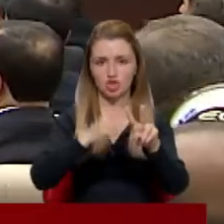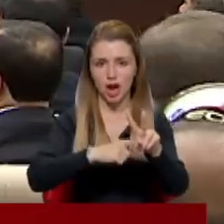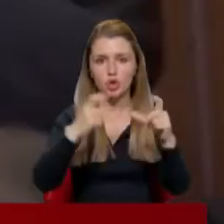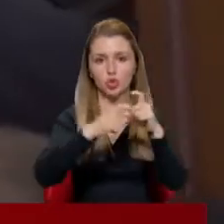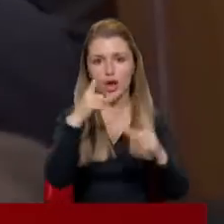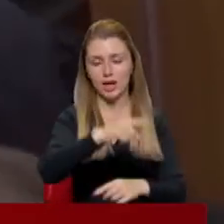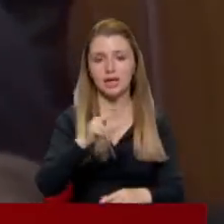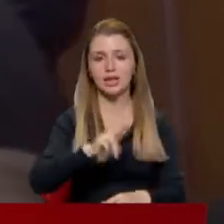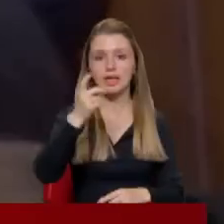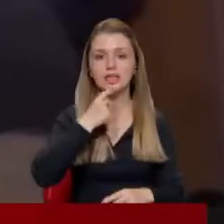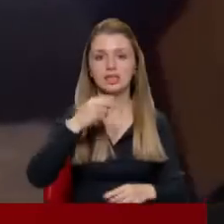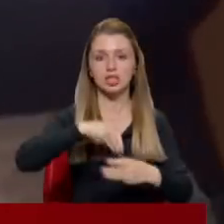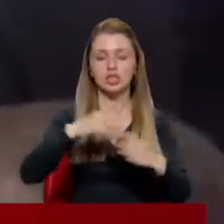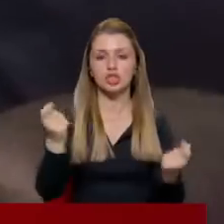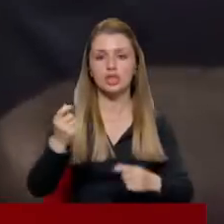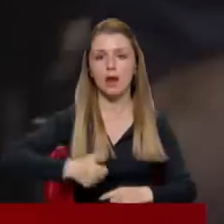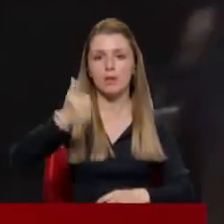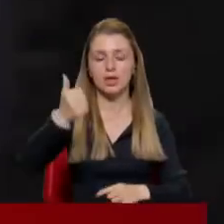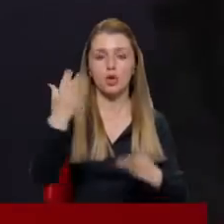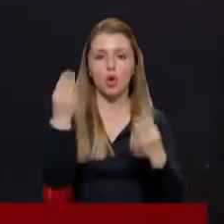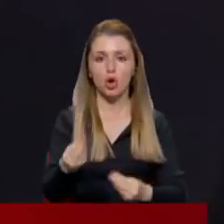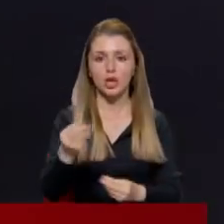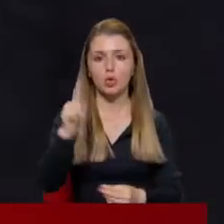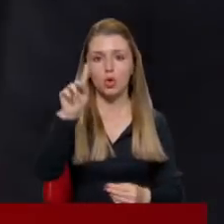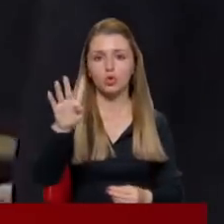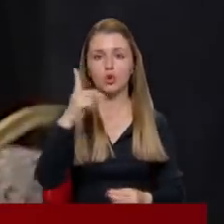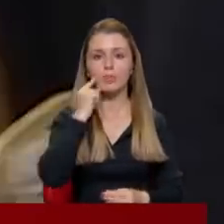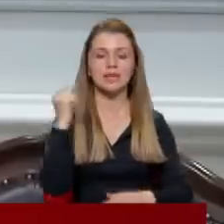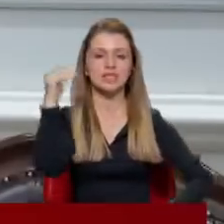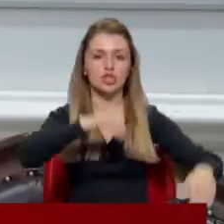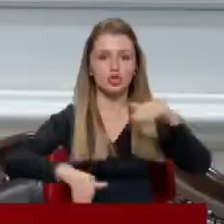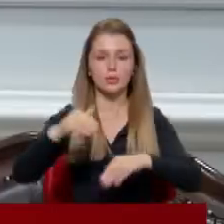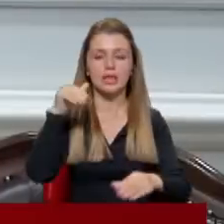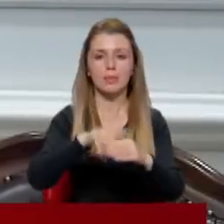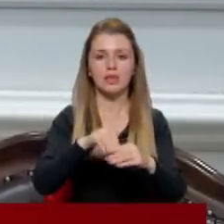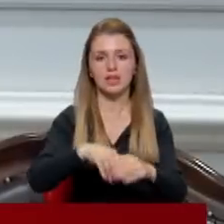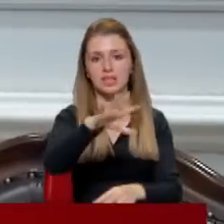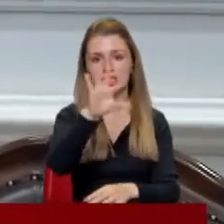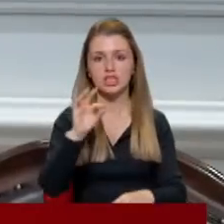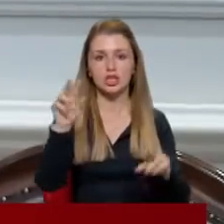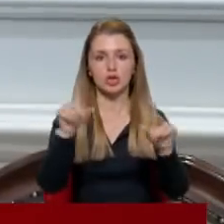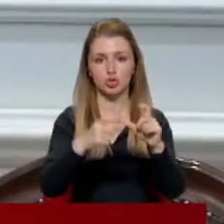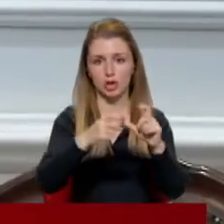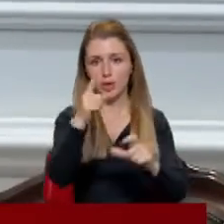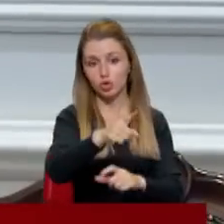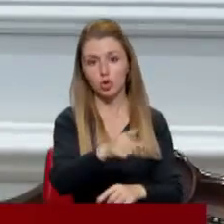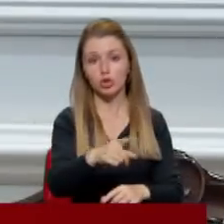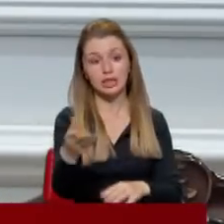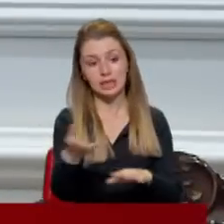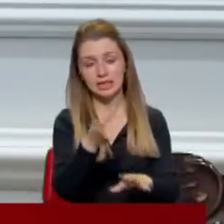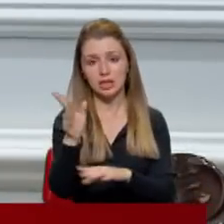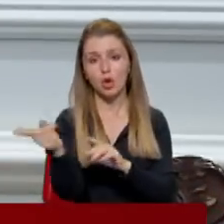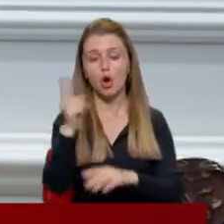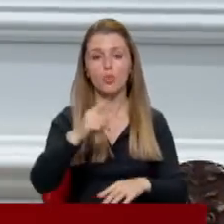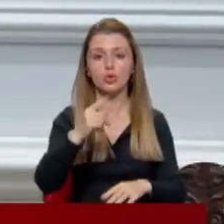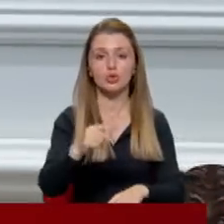Güler 7 yıldır İçişleri Bakanlığı görevini yürüten ve 14 Mayıs seçimlerinde milletvekili seçilen Süleyman Soylu'nun yerine İstanbul